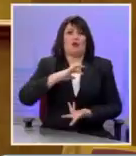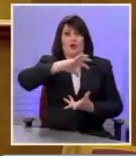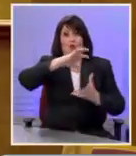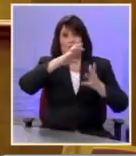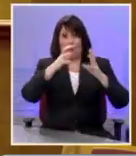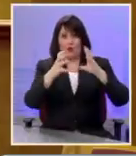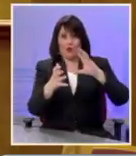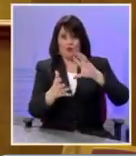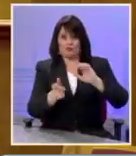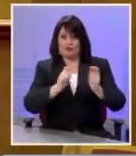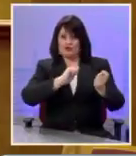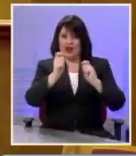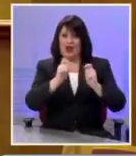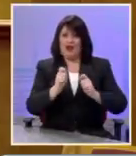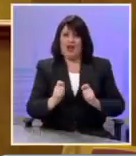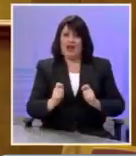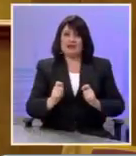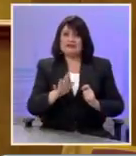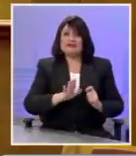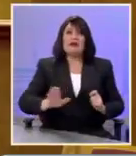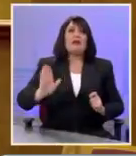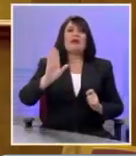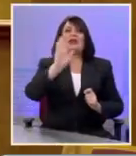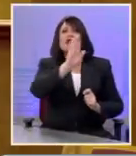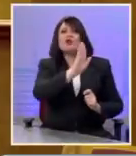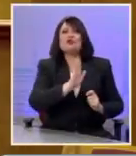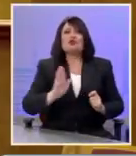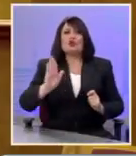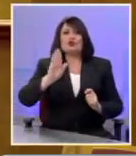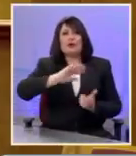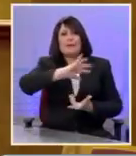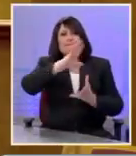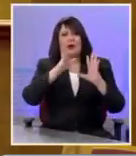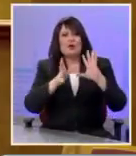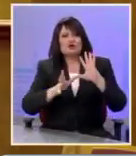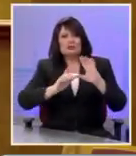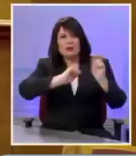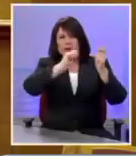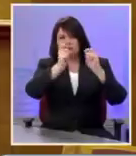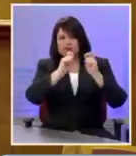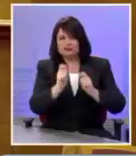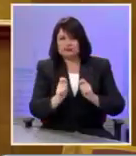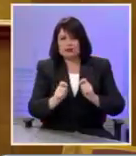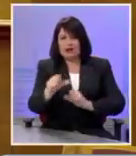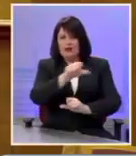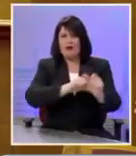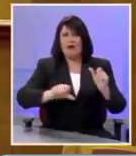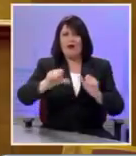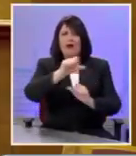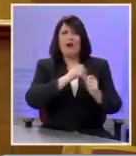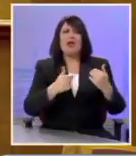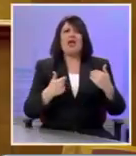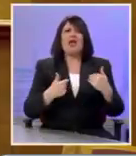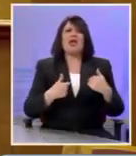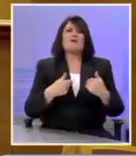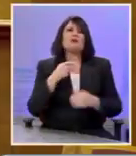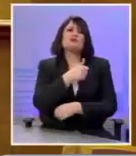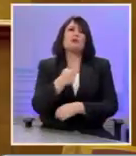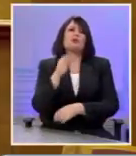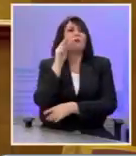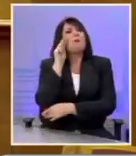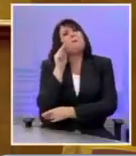γύρω μας και στη γειτονιά μας να αλλάζει ο παγκόσμιος χάρτης και εμείς να παραμένουμε